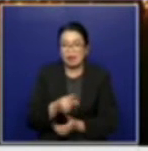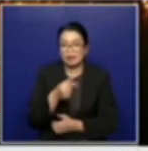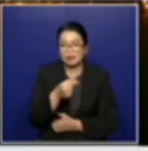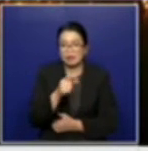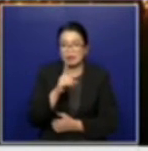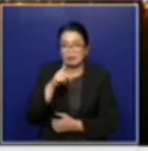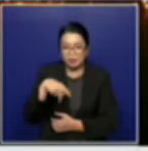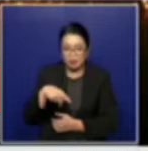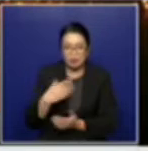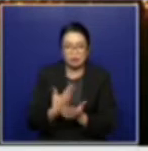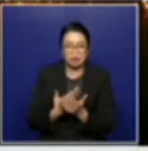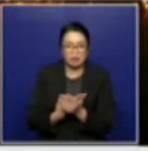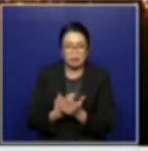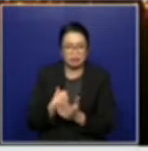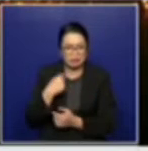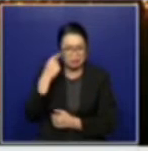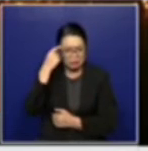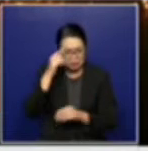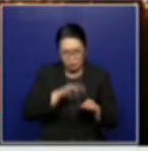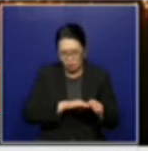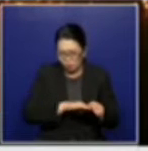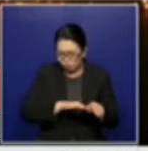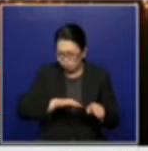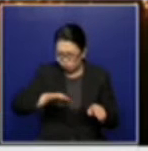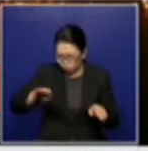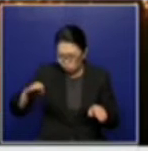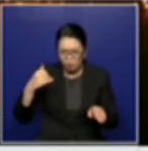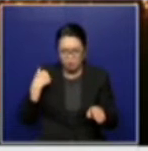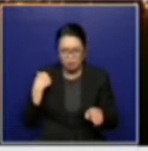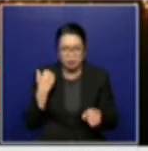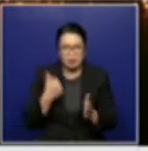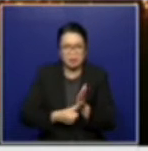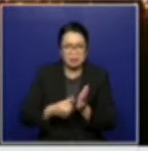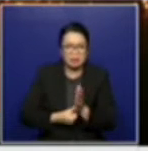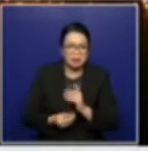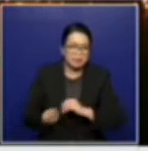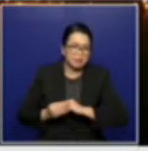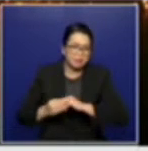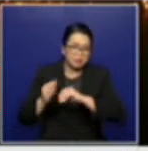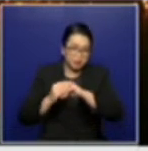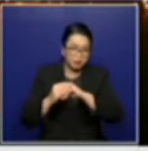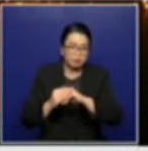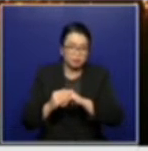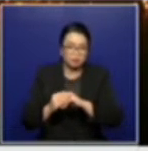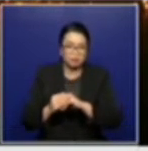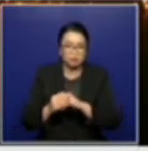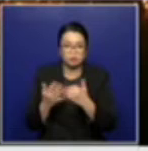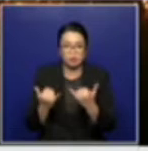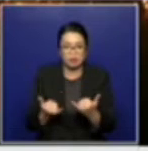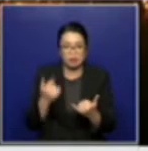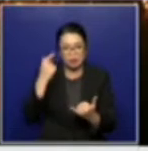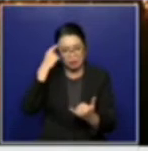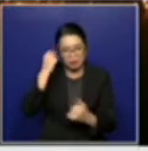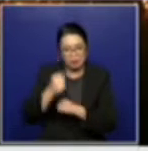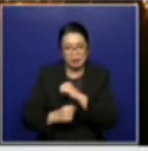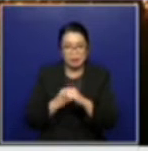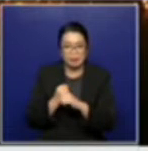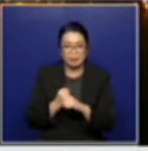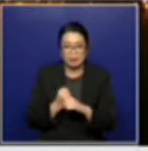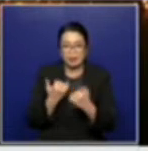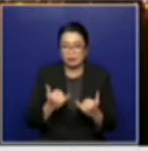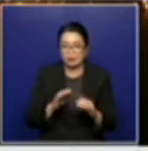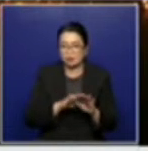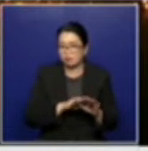าะมีแนวโน้มที่สูงขึ้นต่อเนื่องในช่วงเหลือหลังจากปีส่วนที่เหลือ